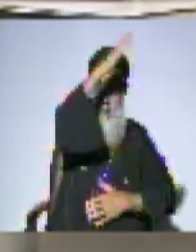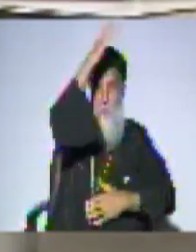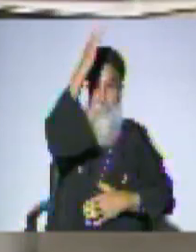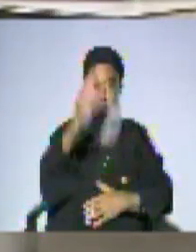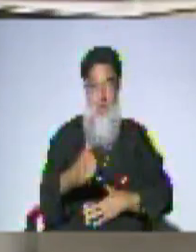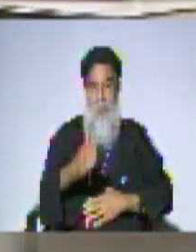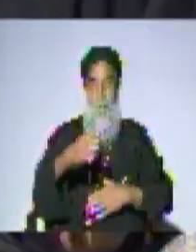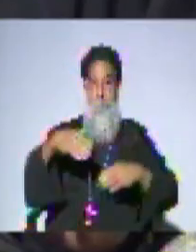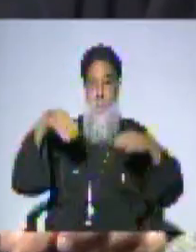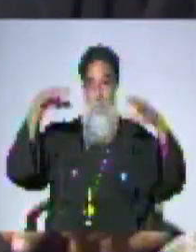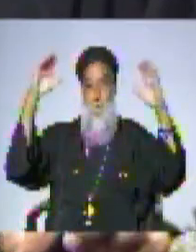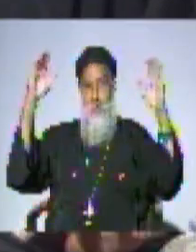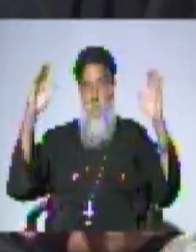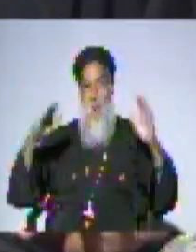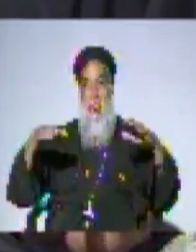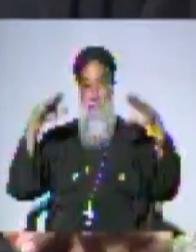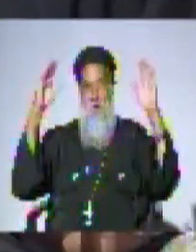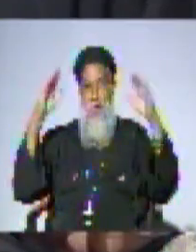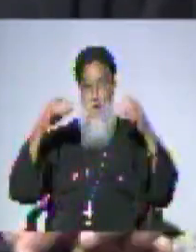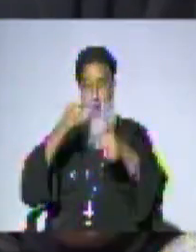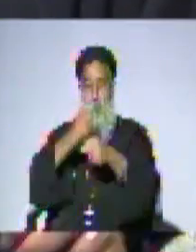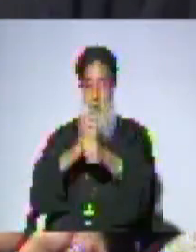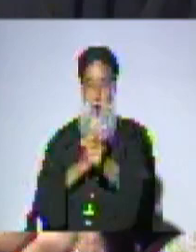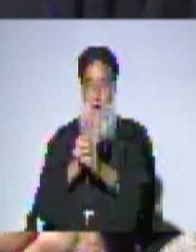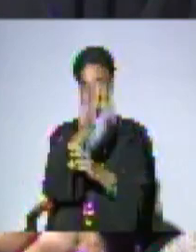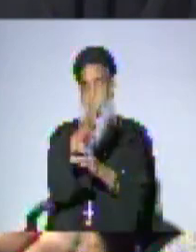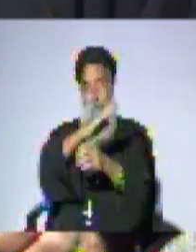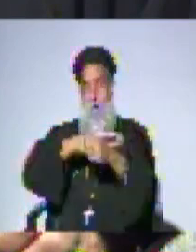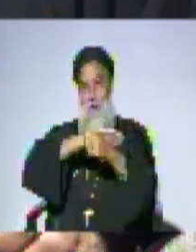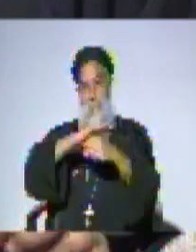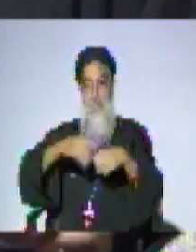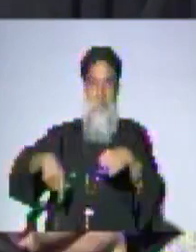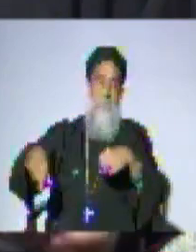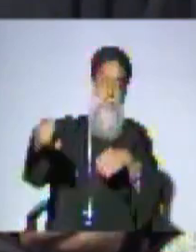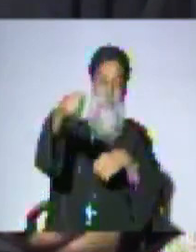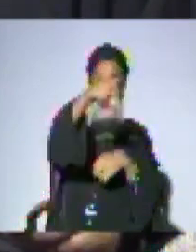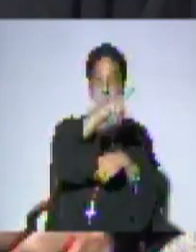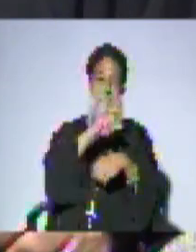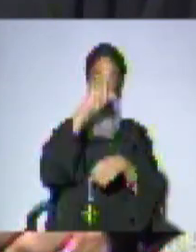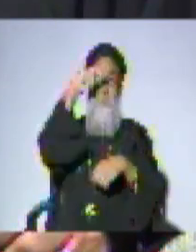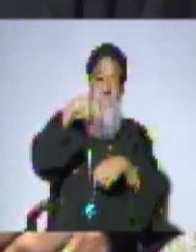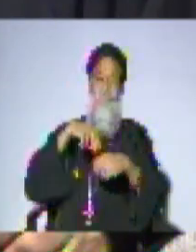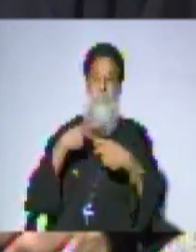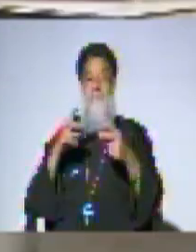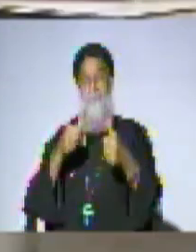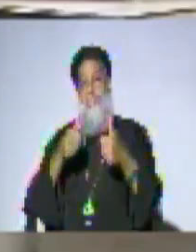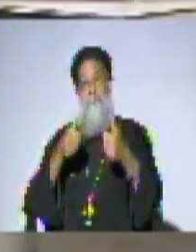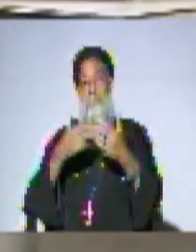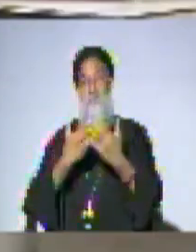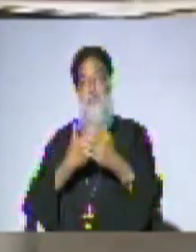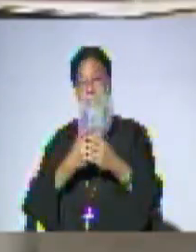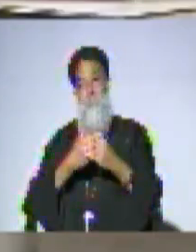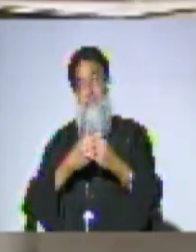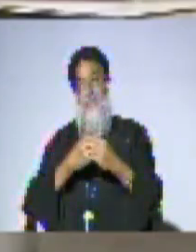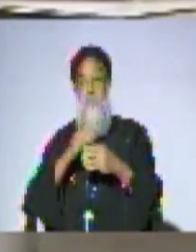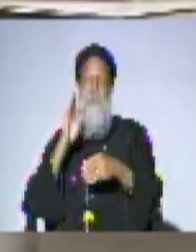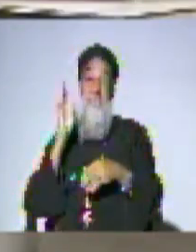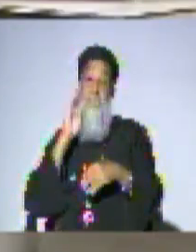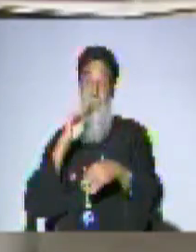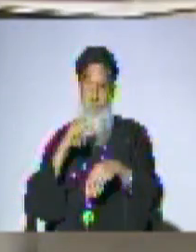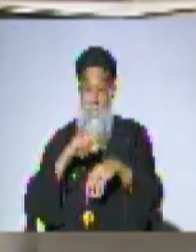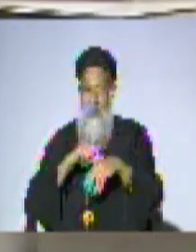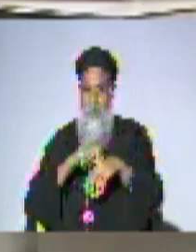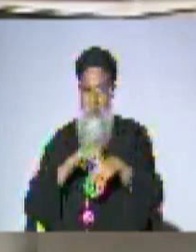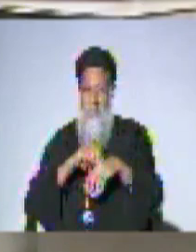المذبح. يعني بيقول له اترك عني كل خطيه فعلتها. ان كان بارادتي او غير ارادتي. يعني معناها ان